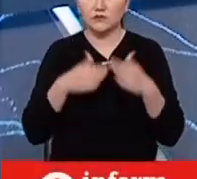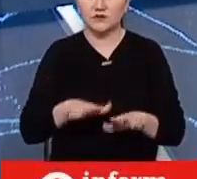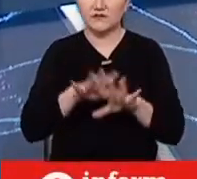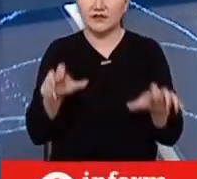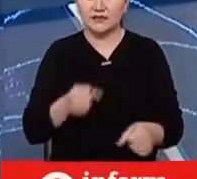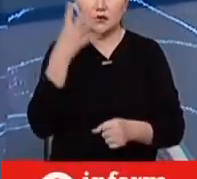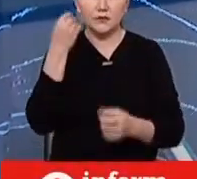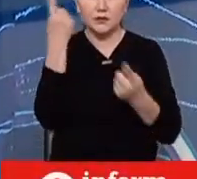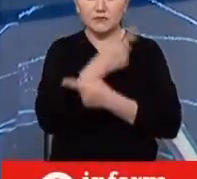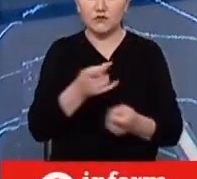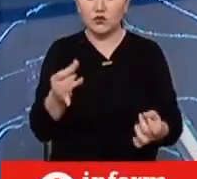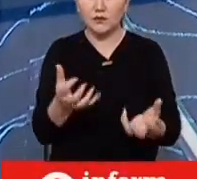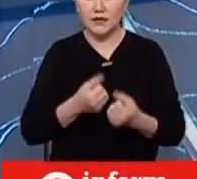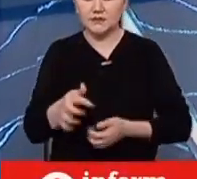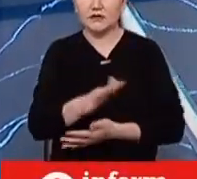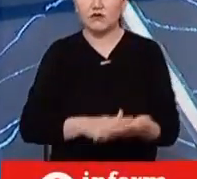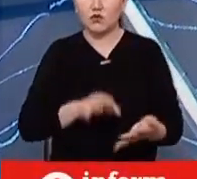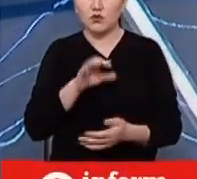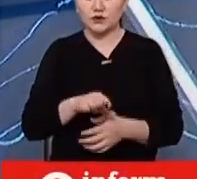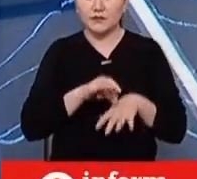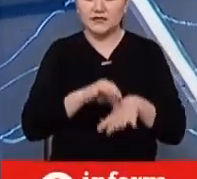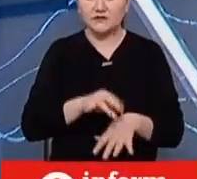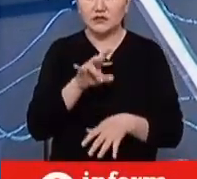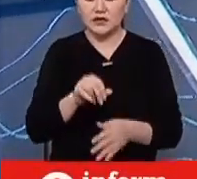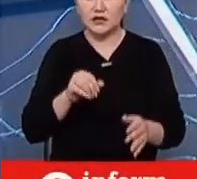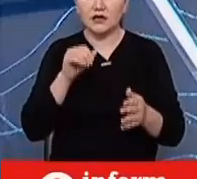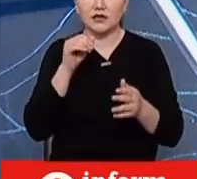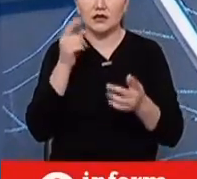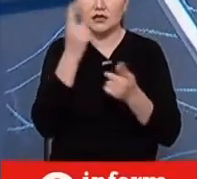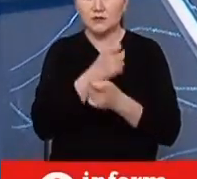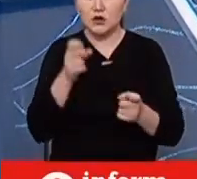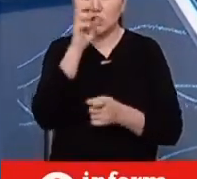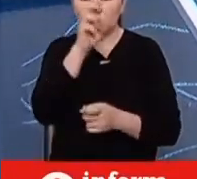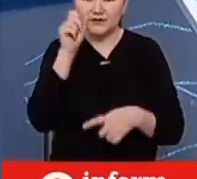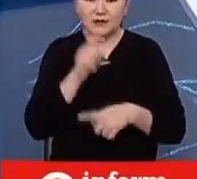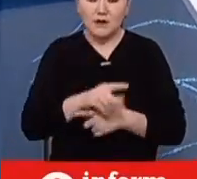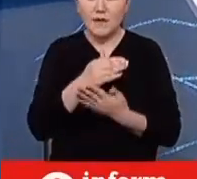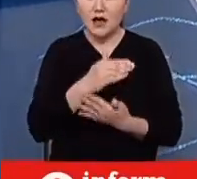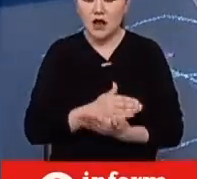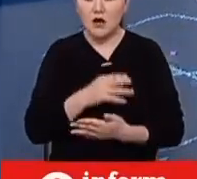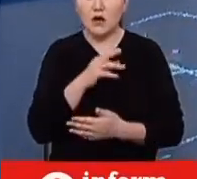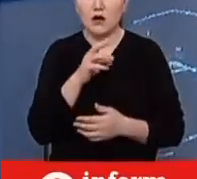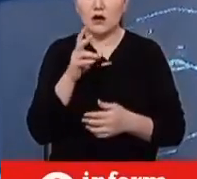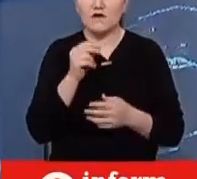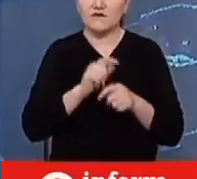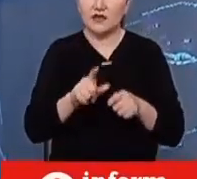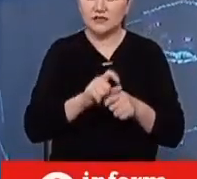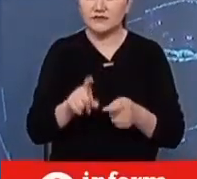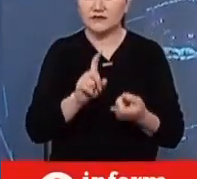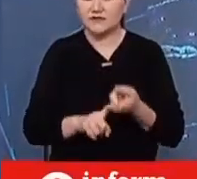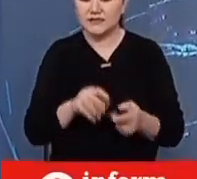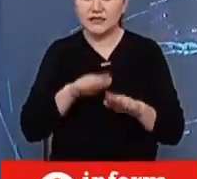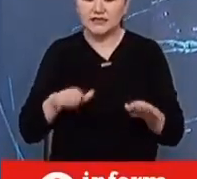Власти Алматы объявили о приеме заявок от поставщиков на размещение госзаказа по программе подушевого финансирования